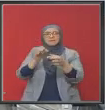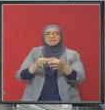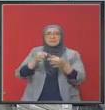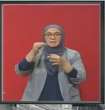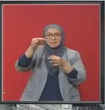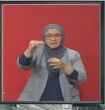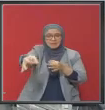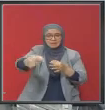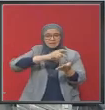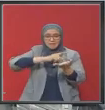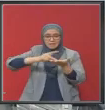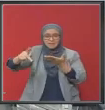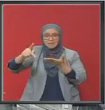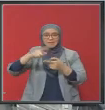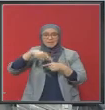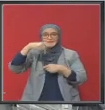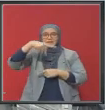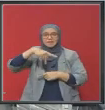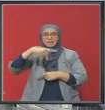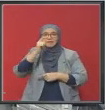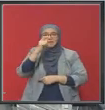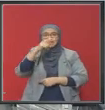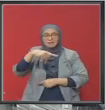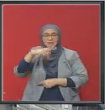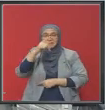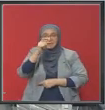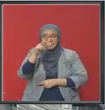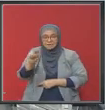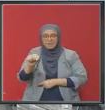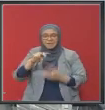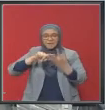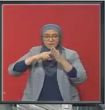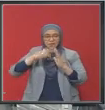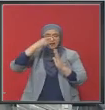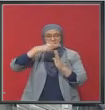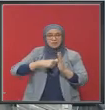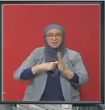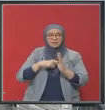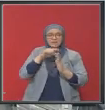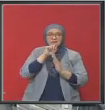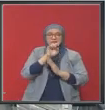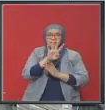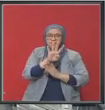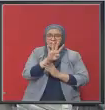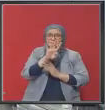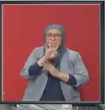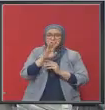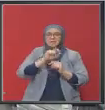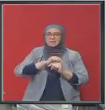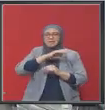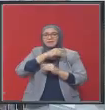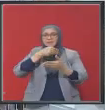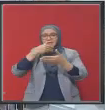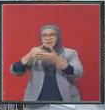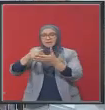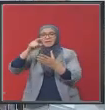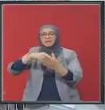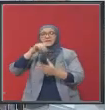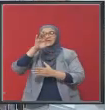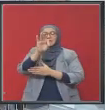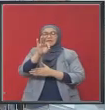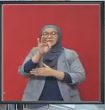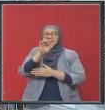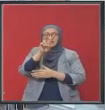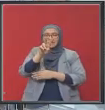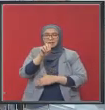baik titik-titik n bermula IP sehingga September 2020 berhubung dengan cadangan penyambungan